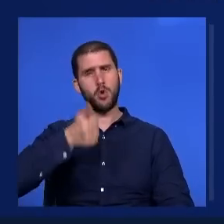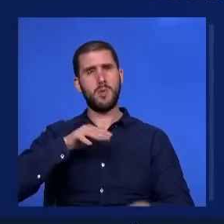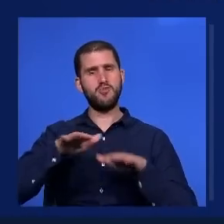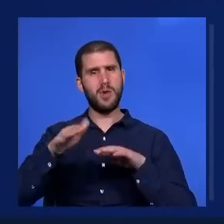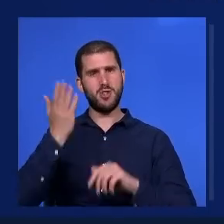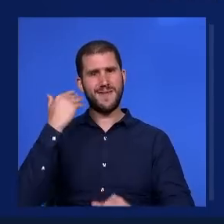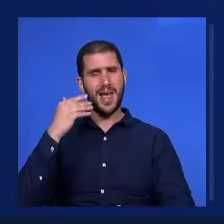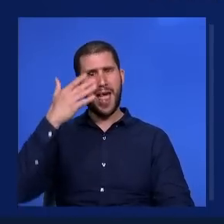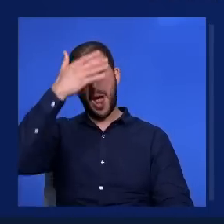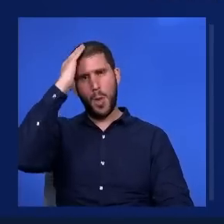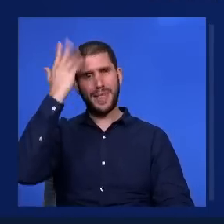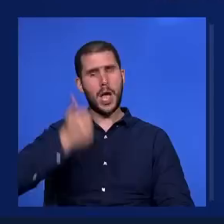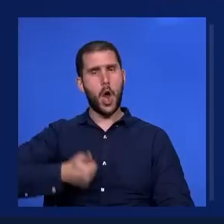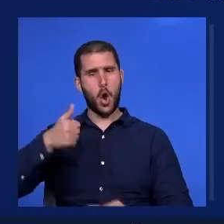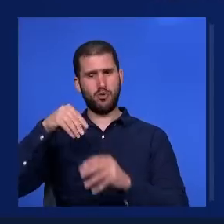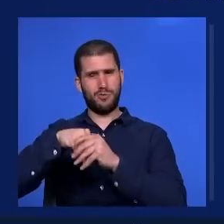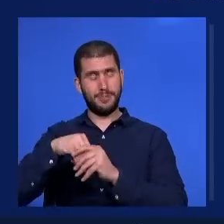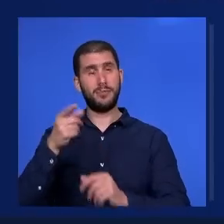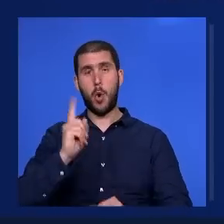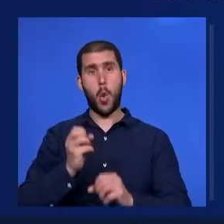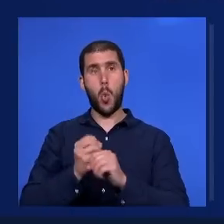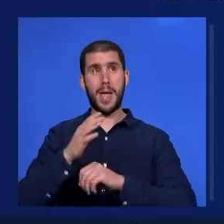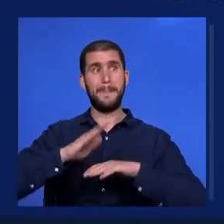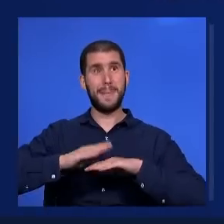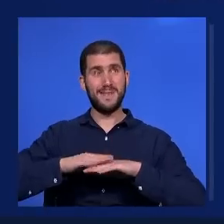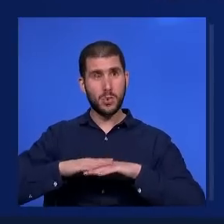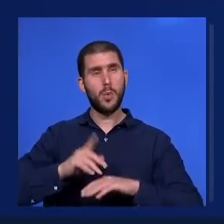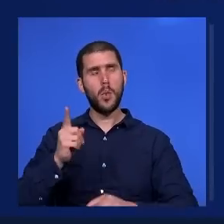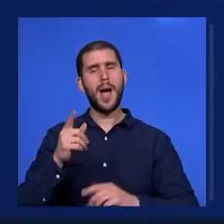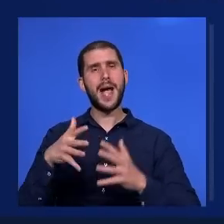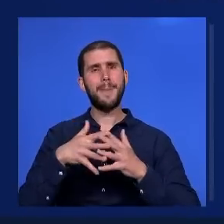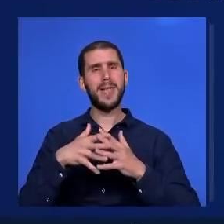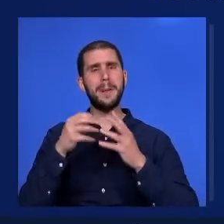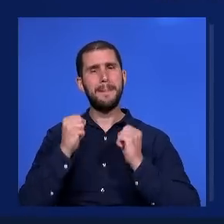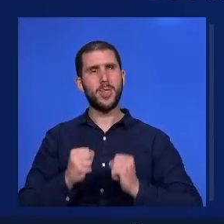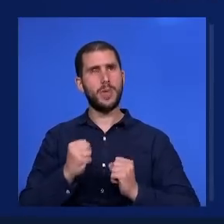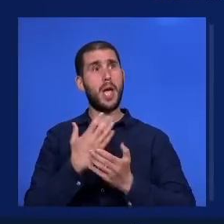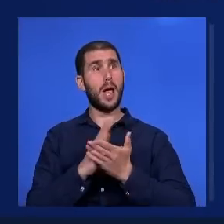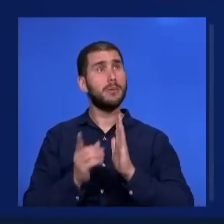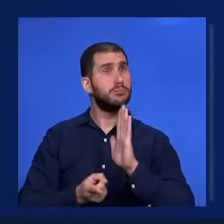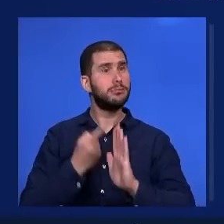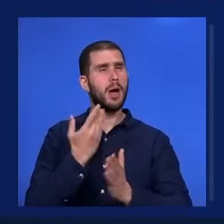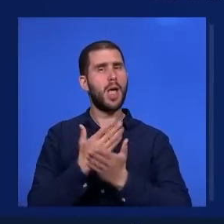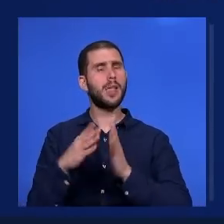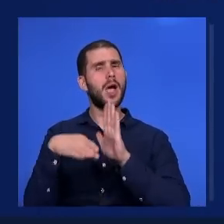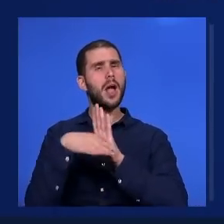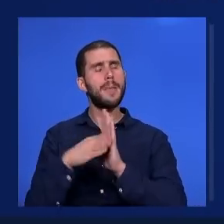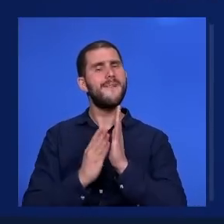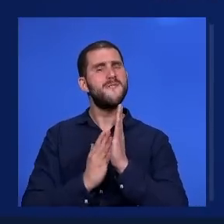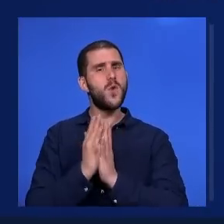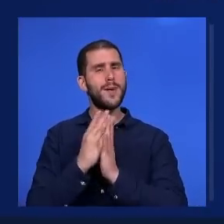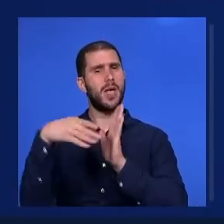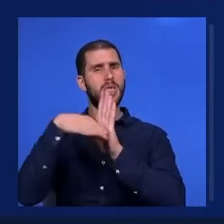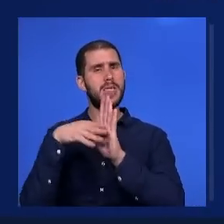אהוד אולמרט, היה ראש הסגל שלו, הוא לא הודח מתפקידו, אלא הקבינט המדיני-ביטחוני החליט לראשונה לקבוע כללים קבועים ותנאי